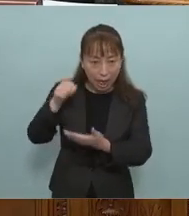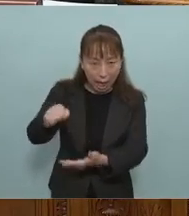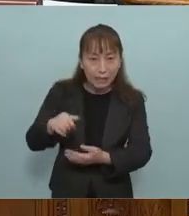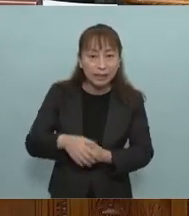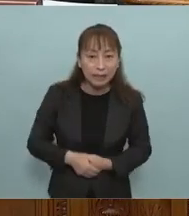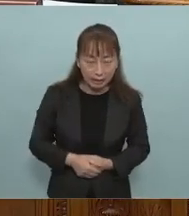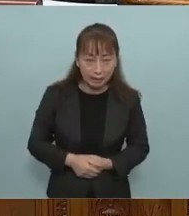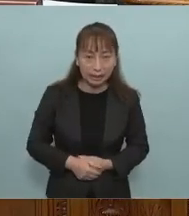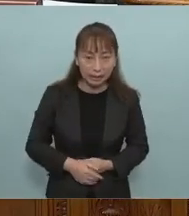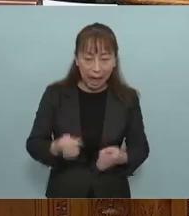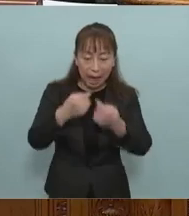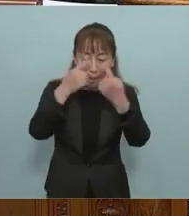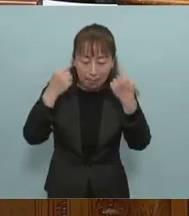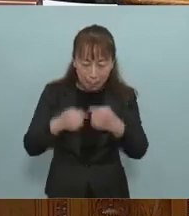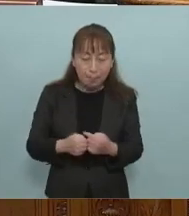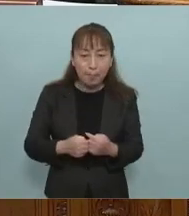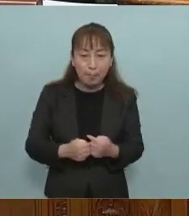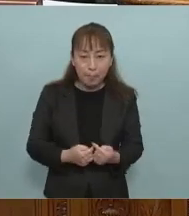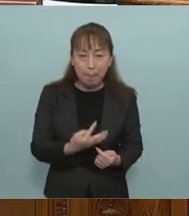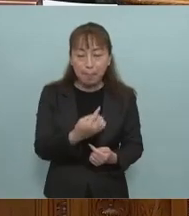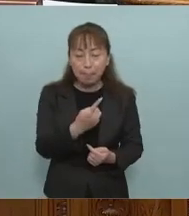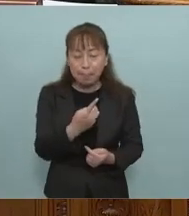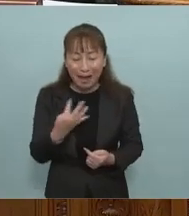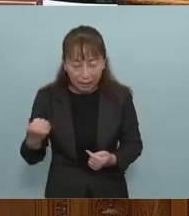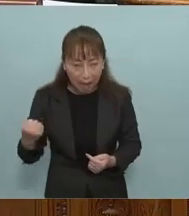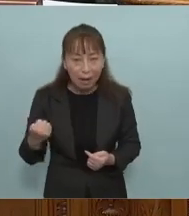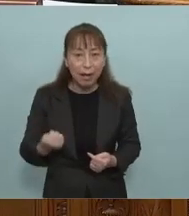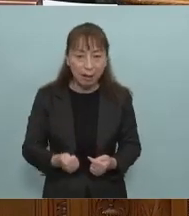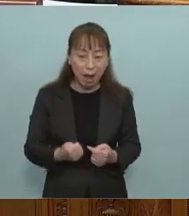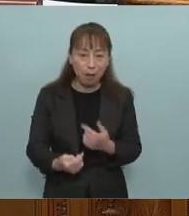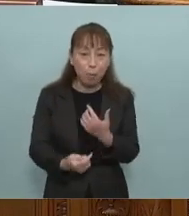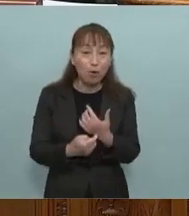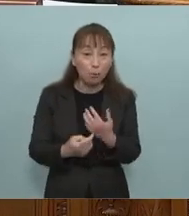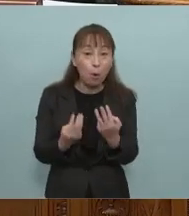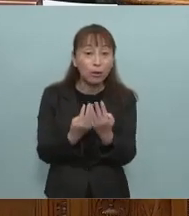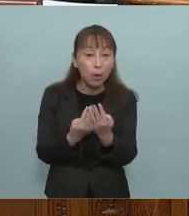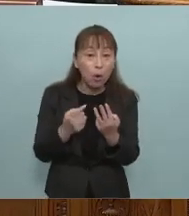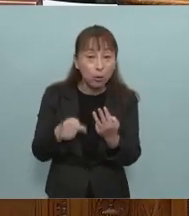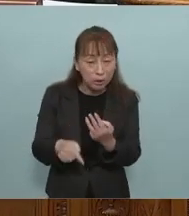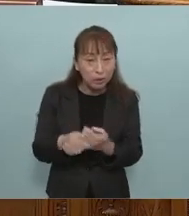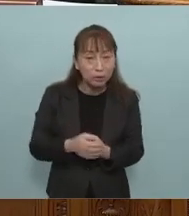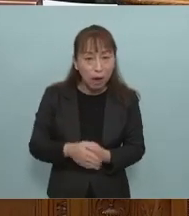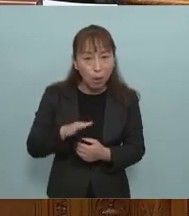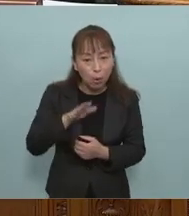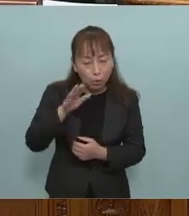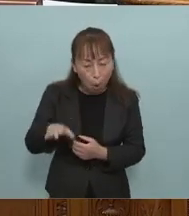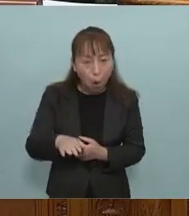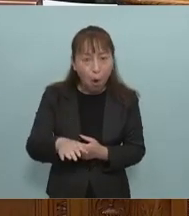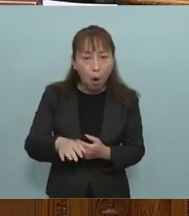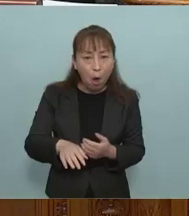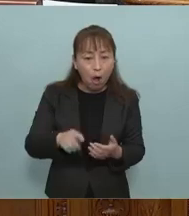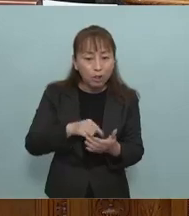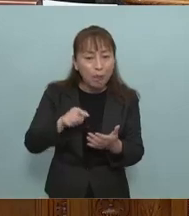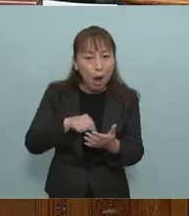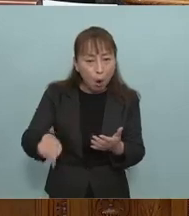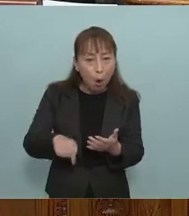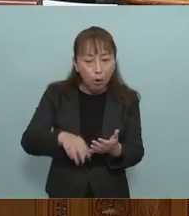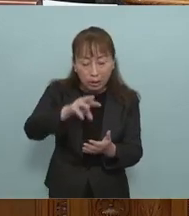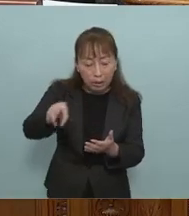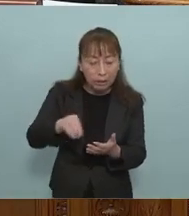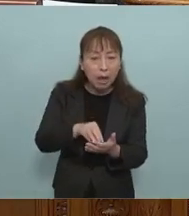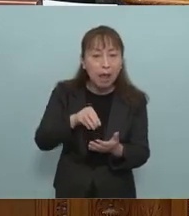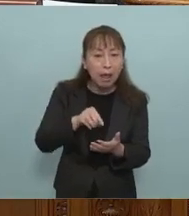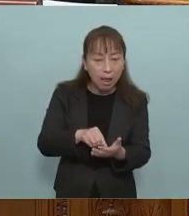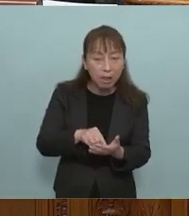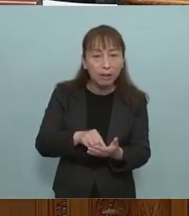って、着実に普及が進んだマイナンバーカードは、今後、スマホによる行政手続きの拡充や、運